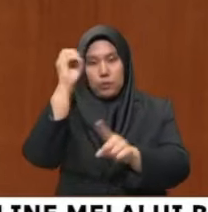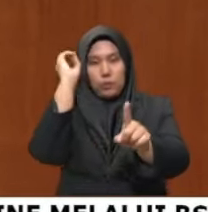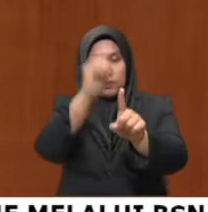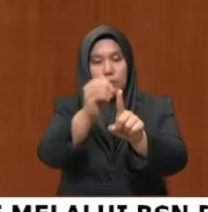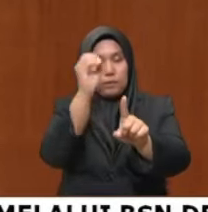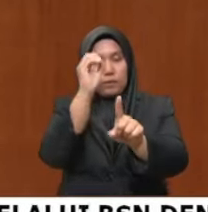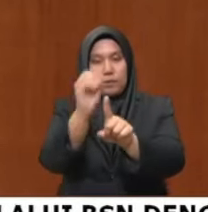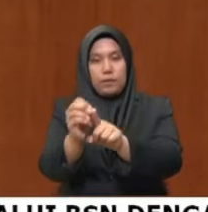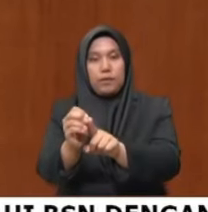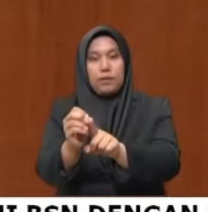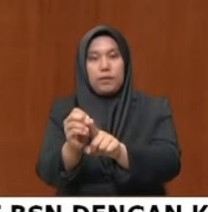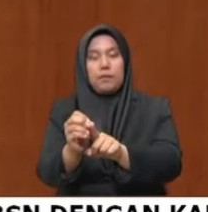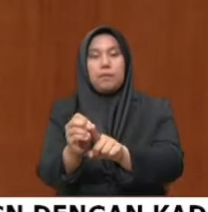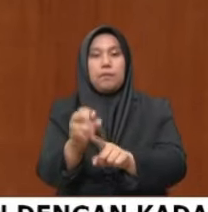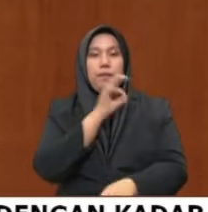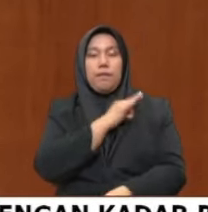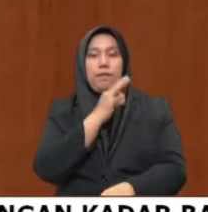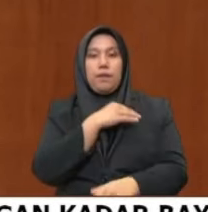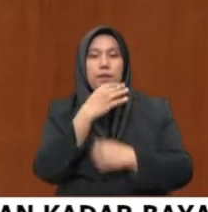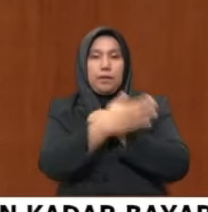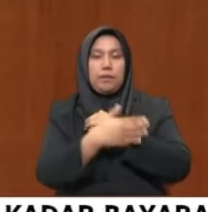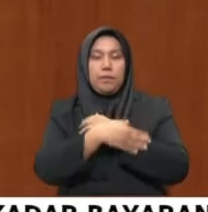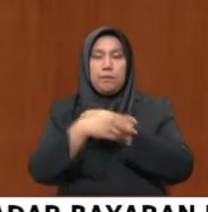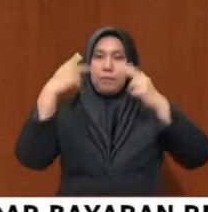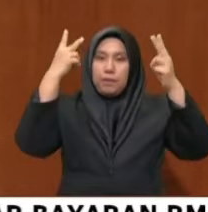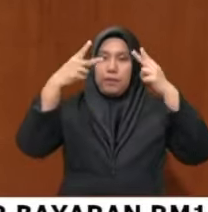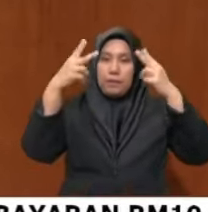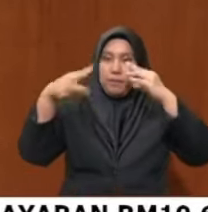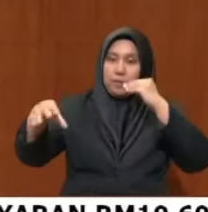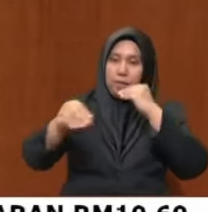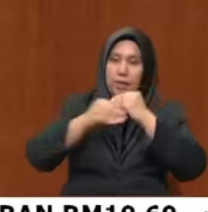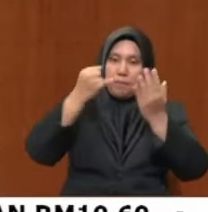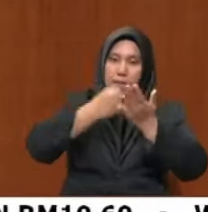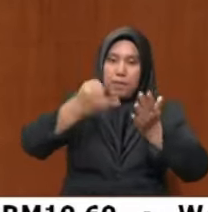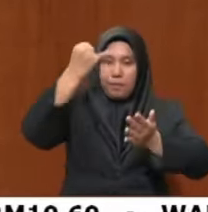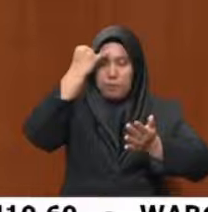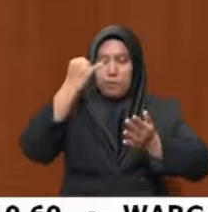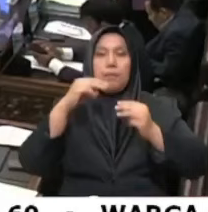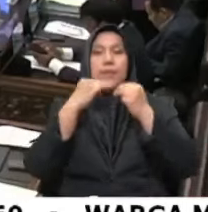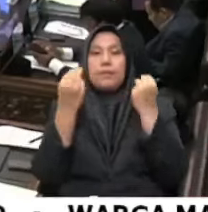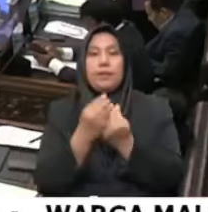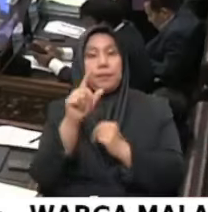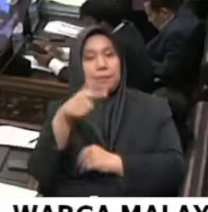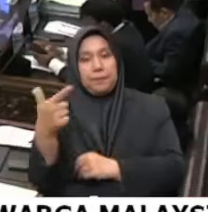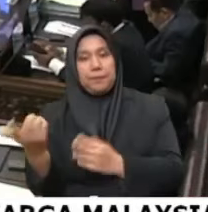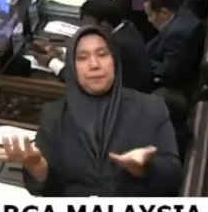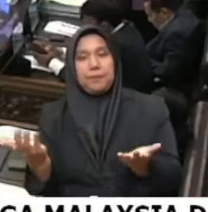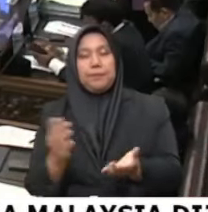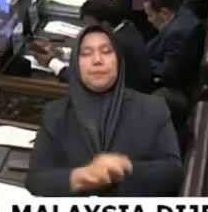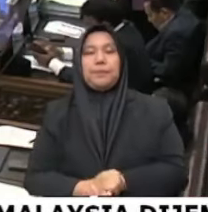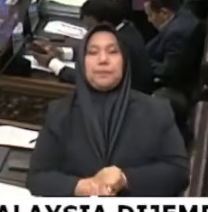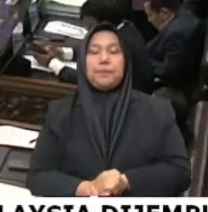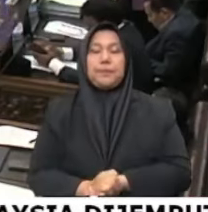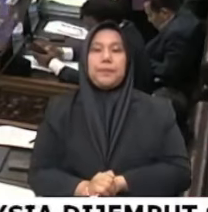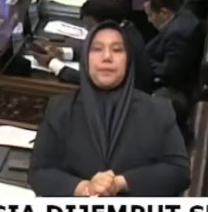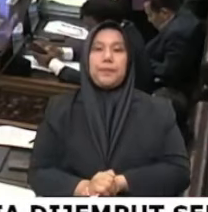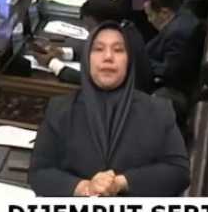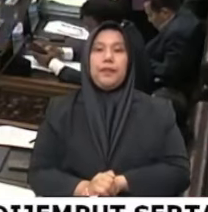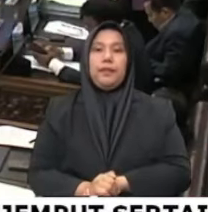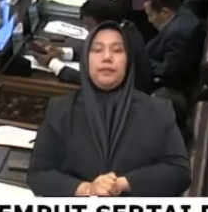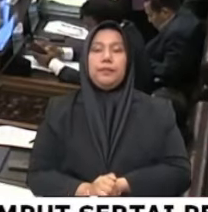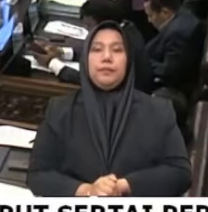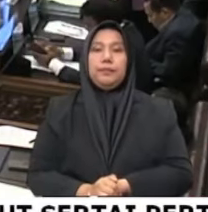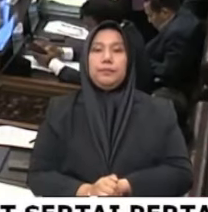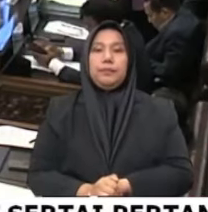manfaat negara termasuk pelancongan, penambahan ilmu masyarakat dan sebagainya. Terima kasih. Yang betul. Habib Menteri.